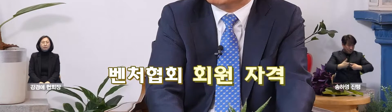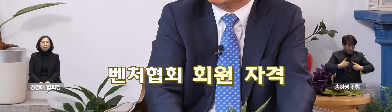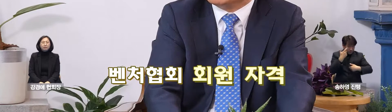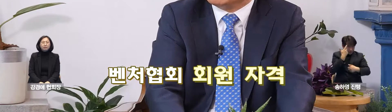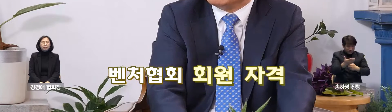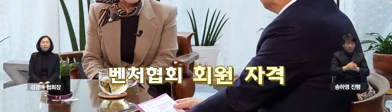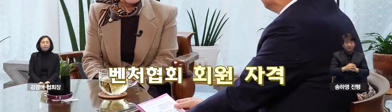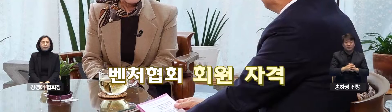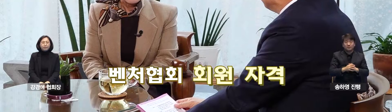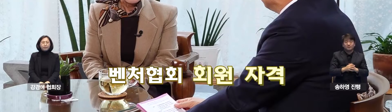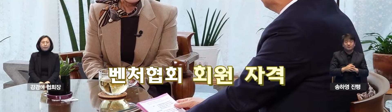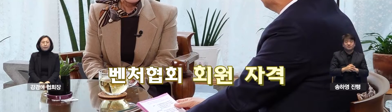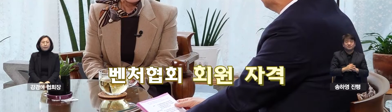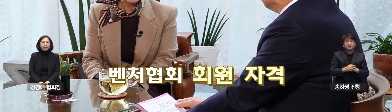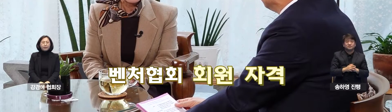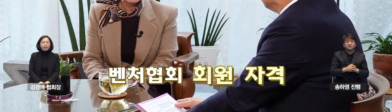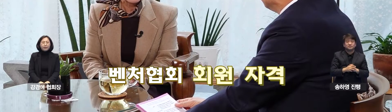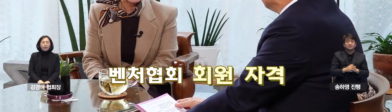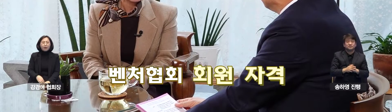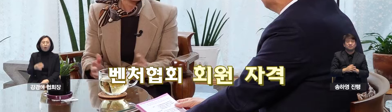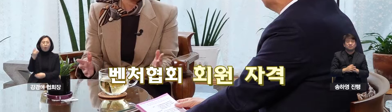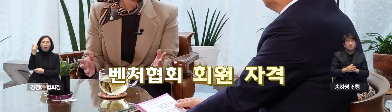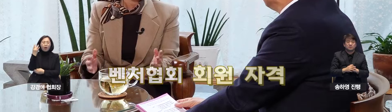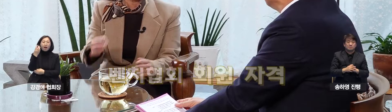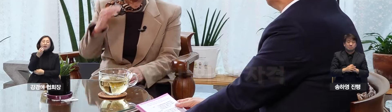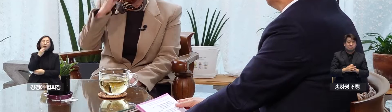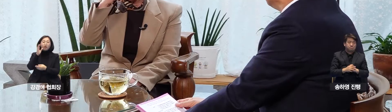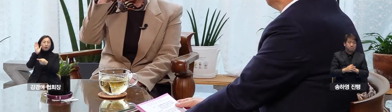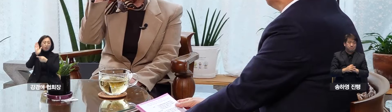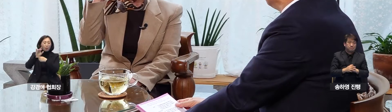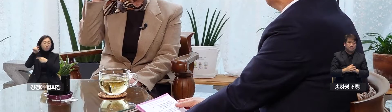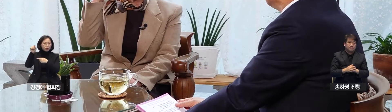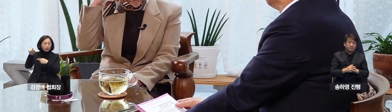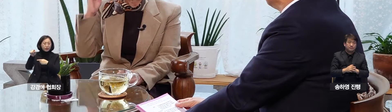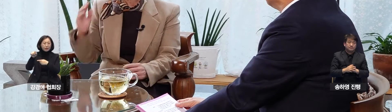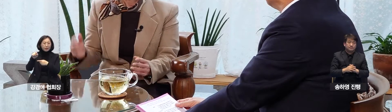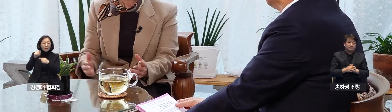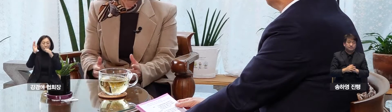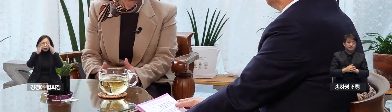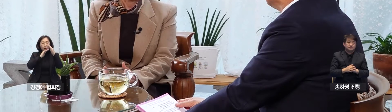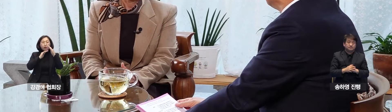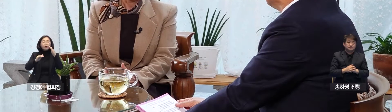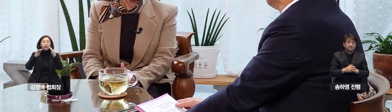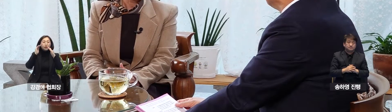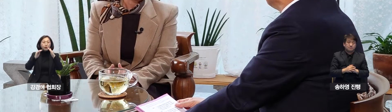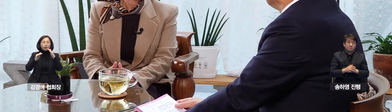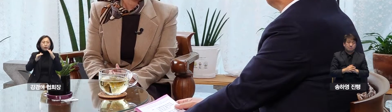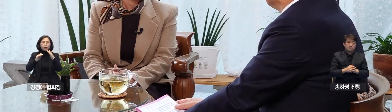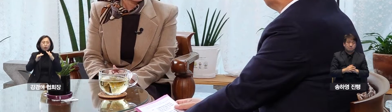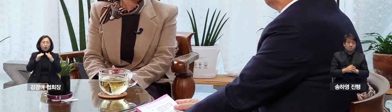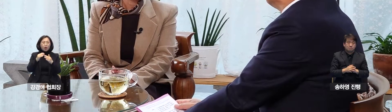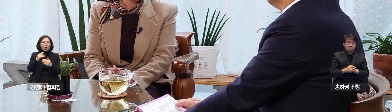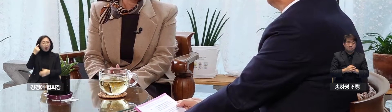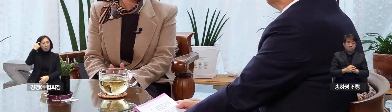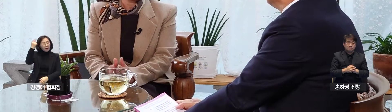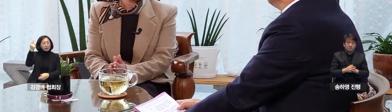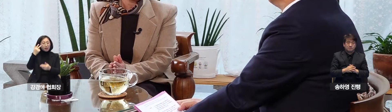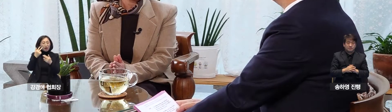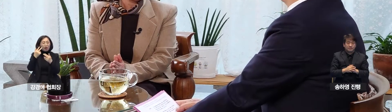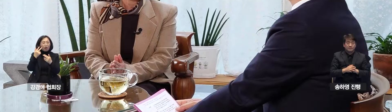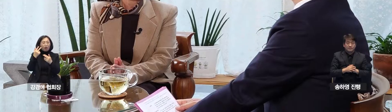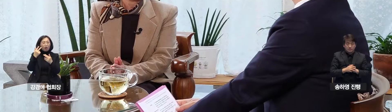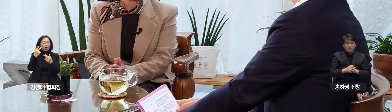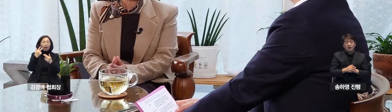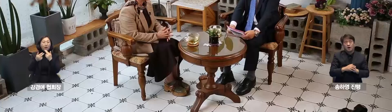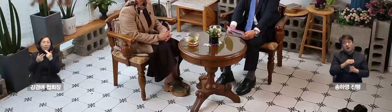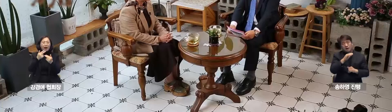건가요? 원래 서울 보내는 좀 크니까요. 정식으로 벤처협회가 아니면 가입 조체가